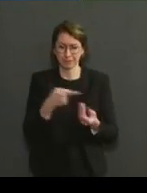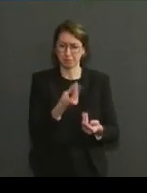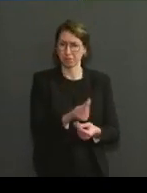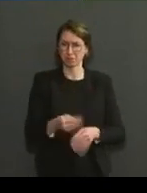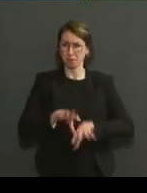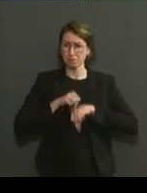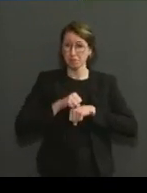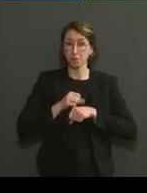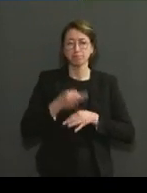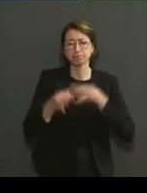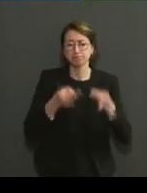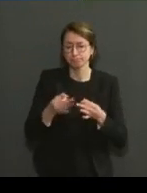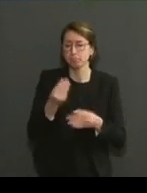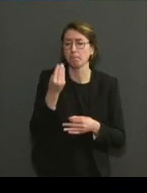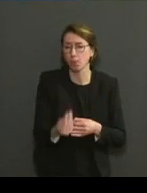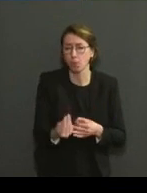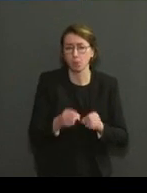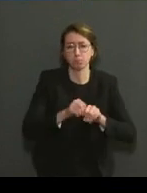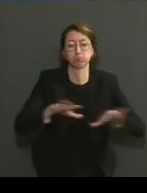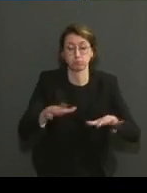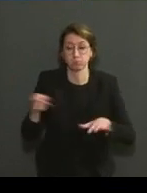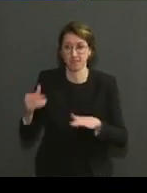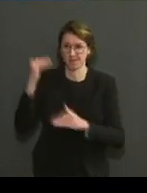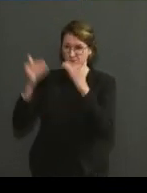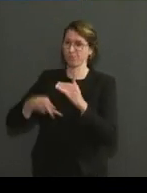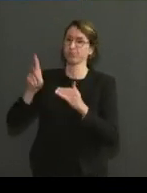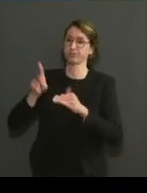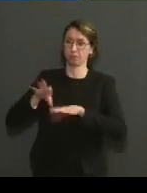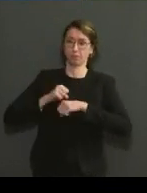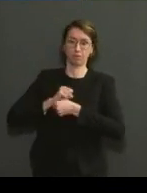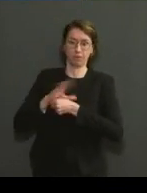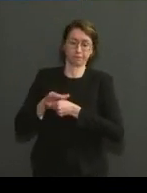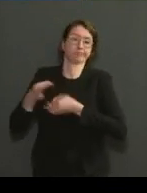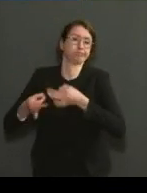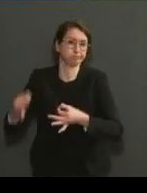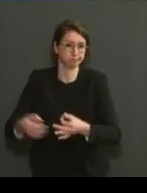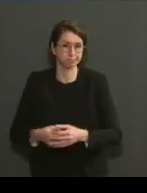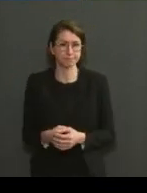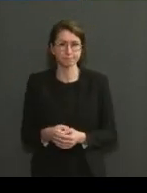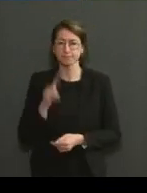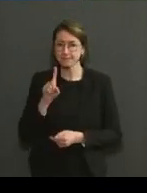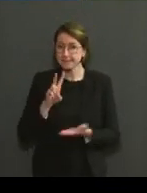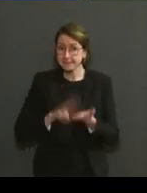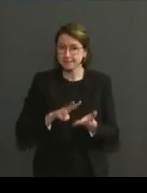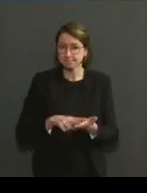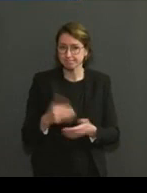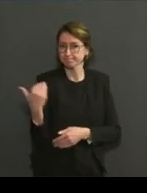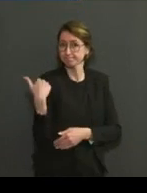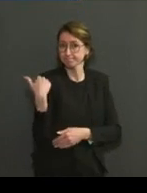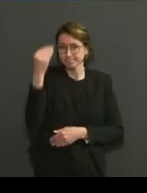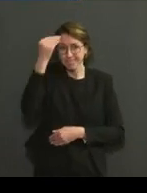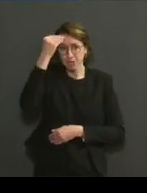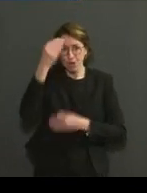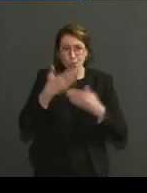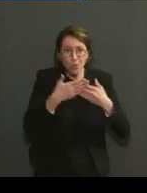Ceci étant, lorsque les écoles ont été réouvertes, une partie très significative de la population qui était à domicile s'est